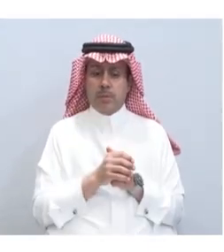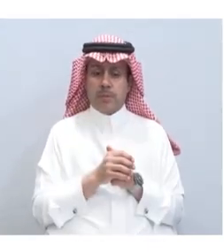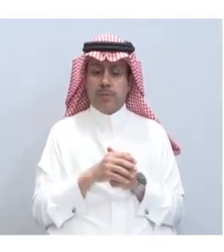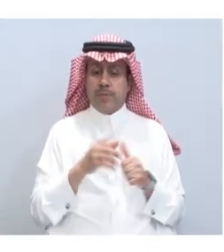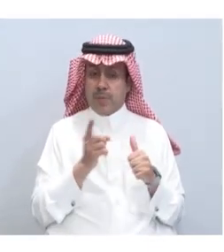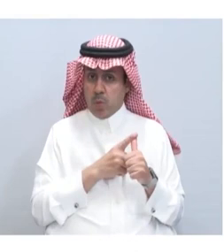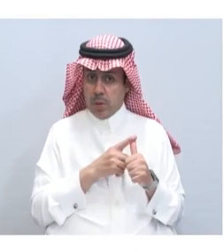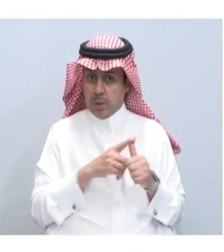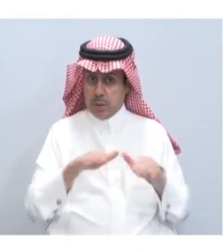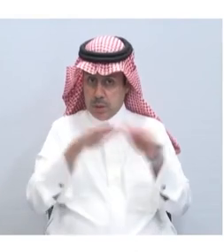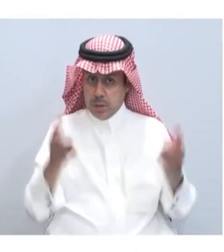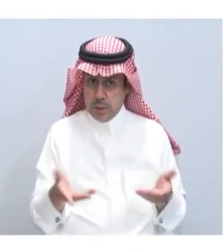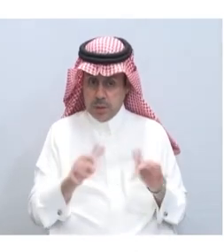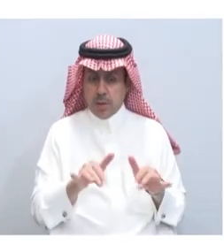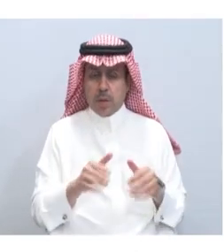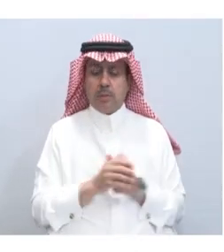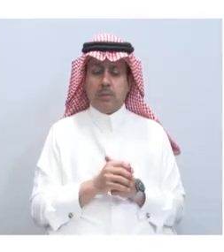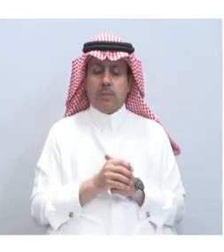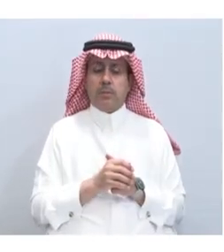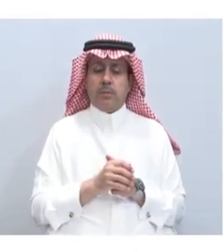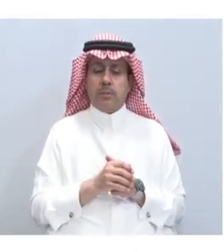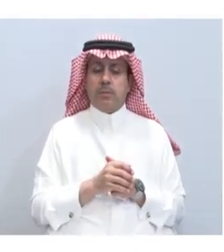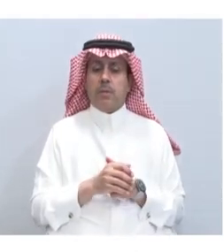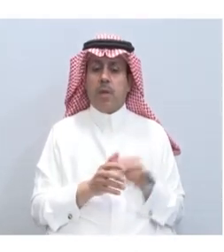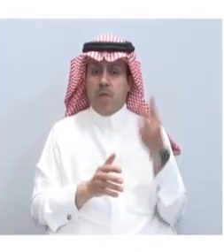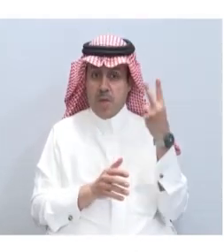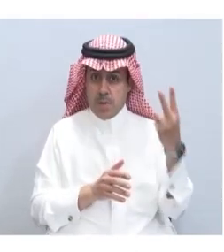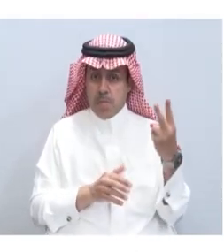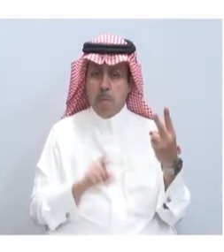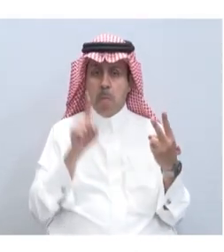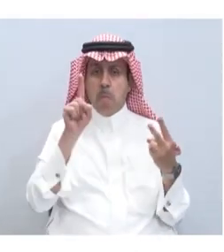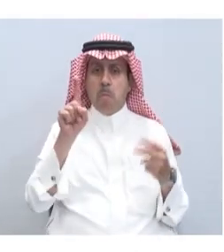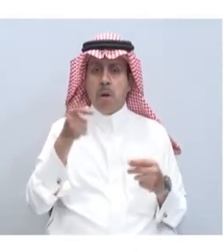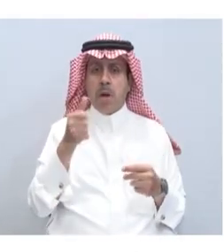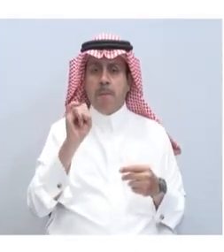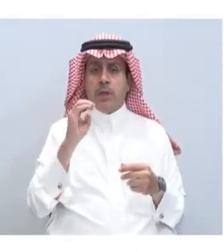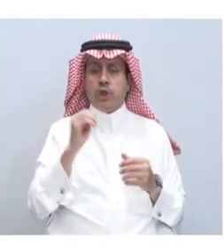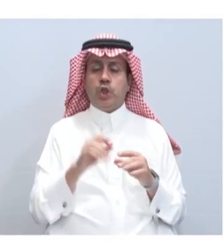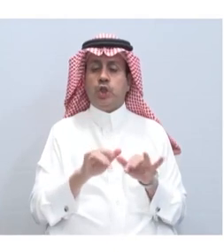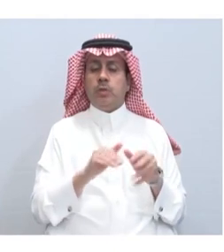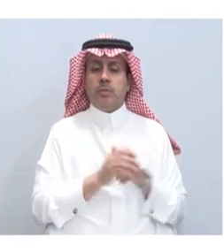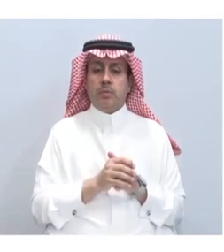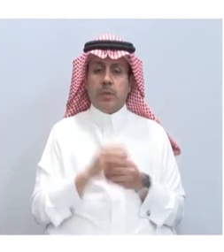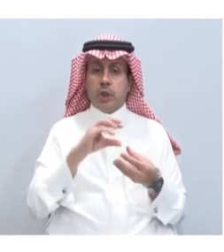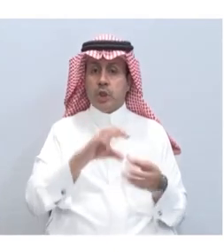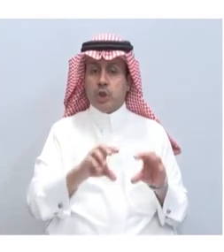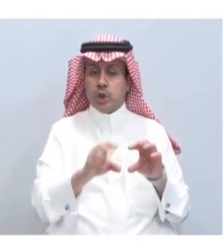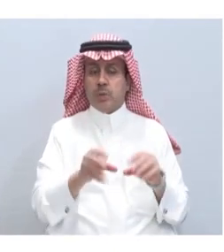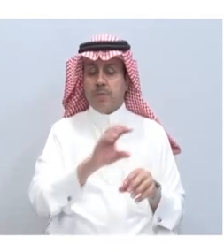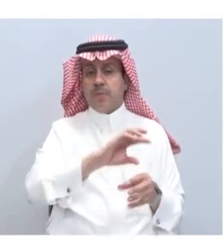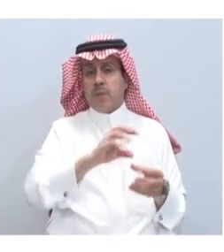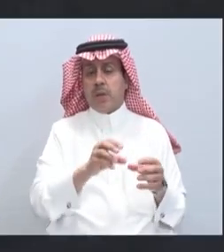اولا لدينا الاجهزه وثانيا البرامج وتطبيقات ما هي